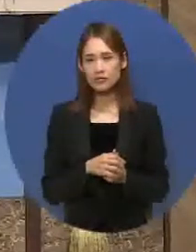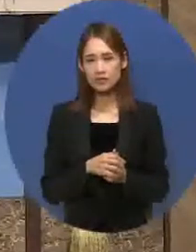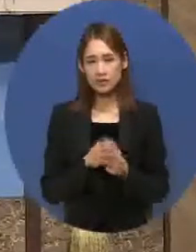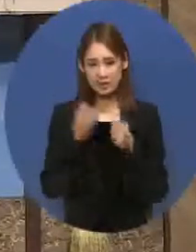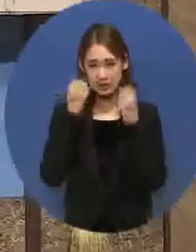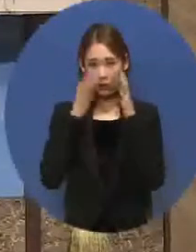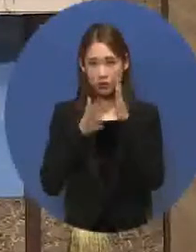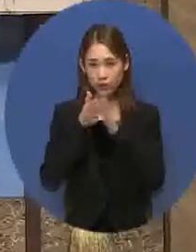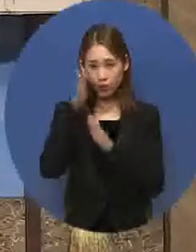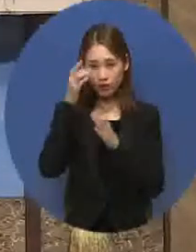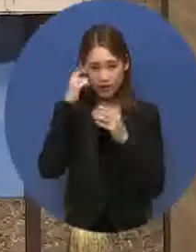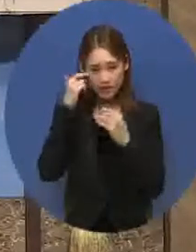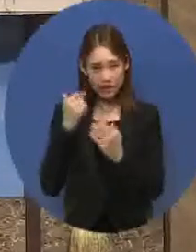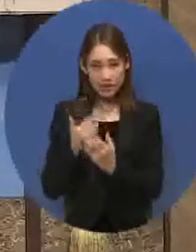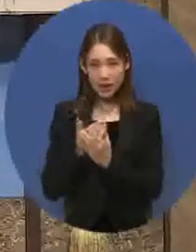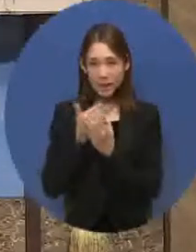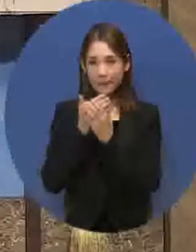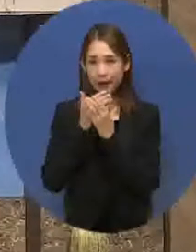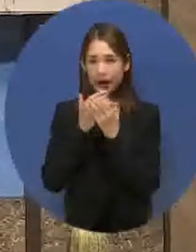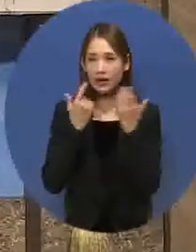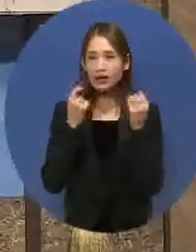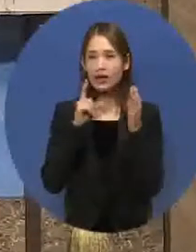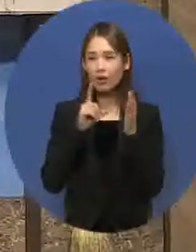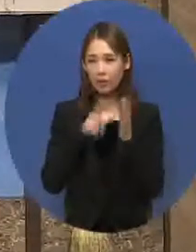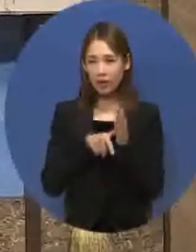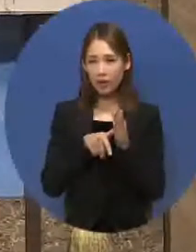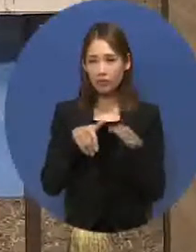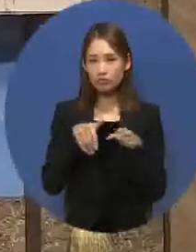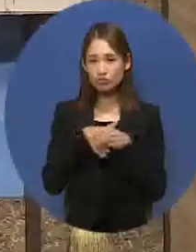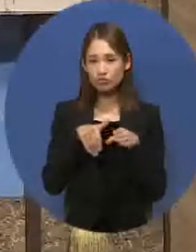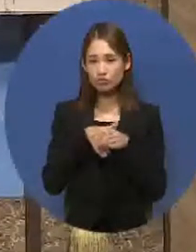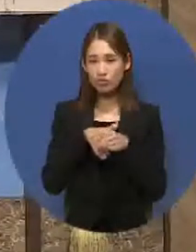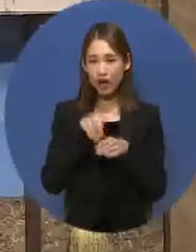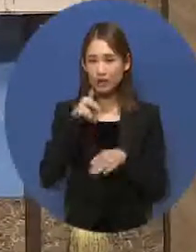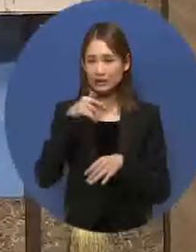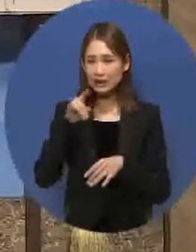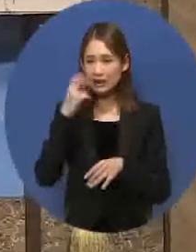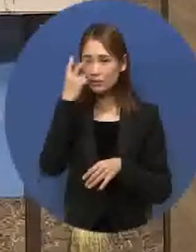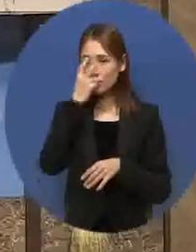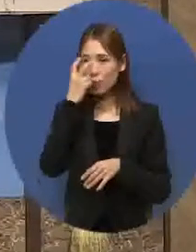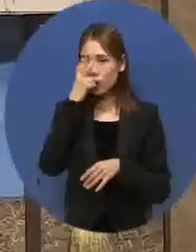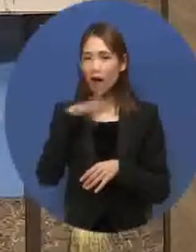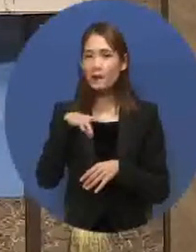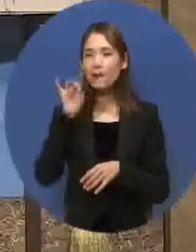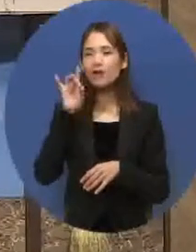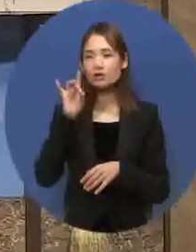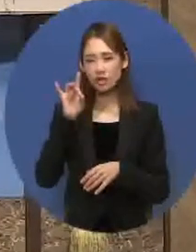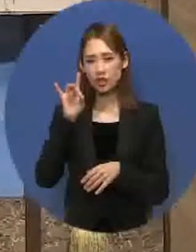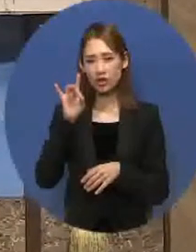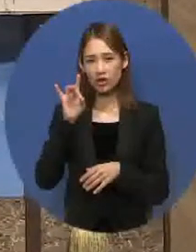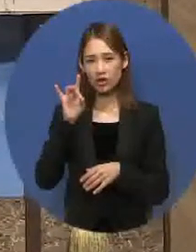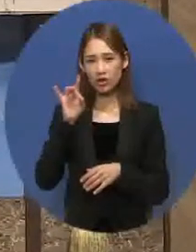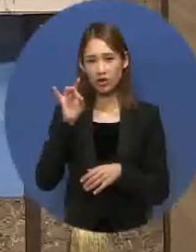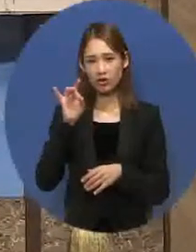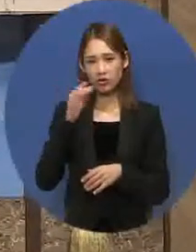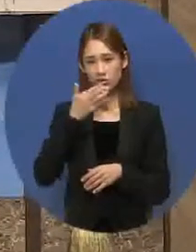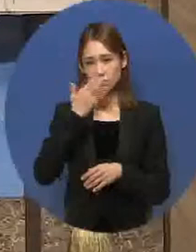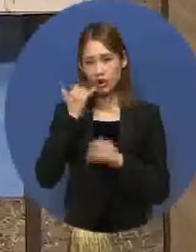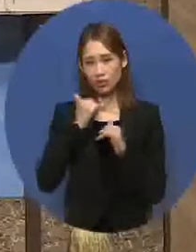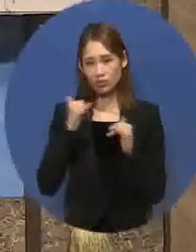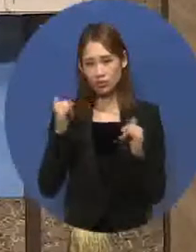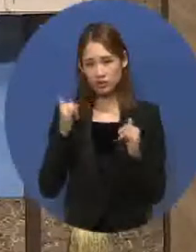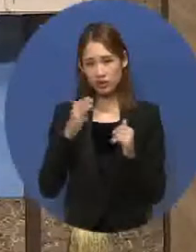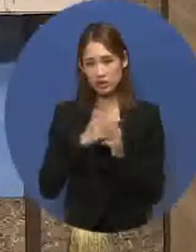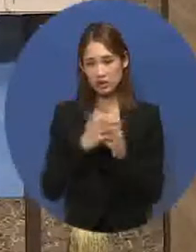신도시를 개발한다든지 이럴 때는 문화재 조사부터 먼저 하거든요. 네. 젊은 사람을 일을